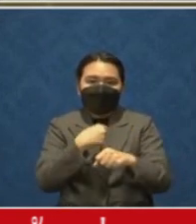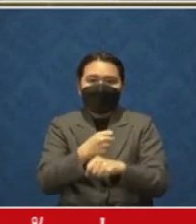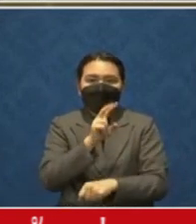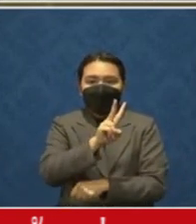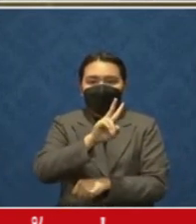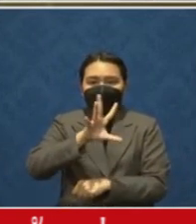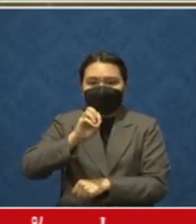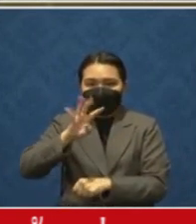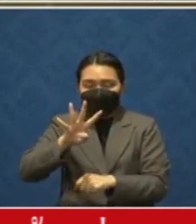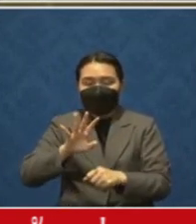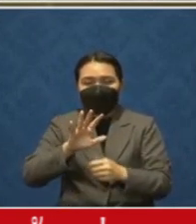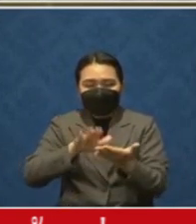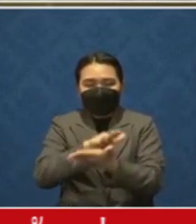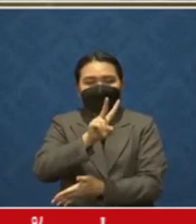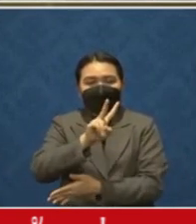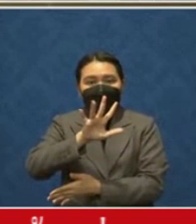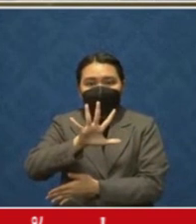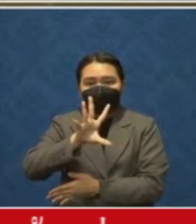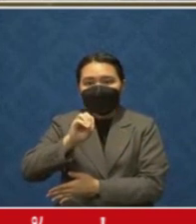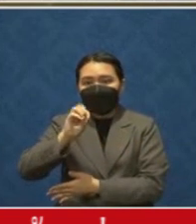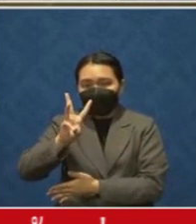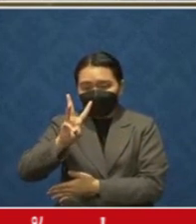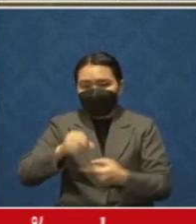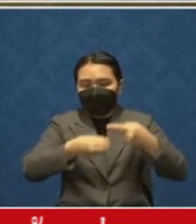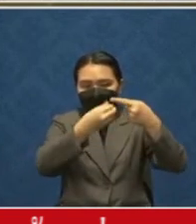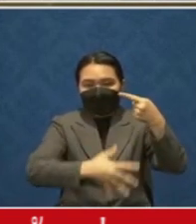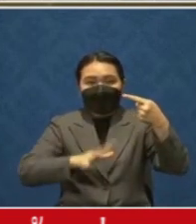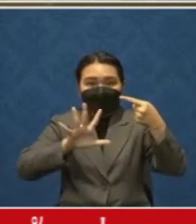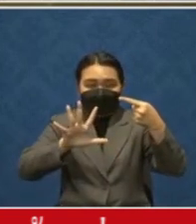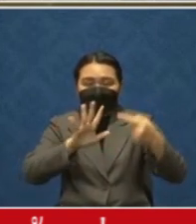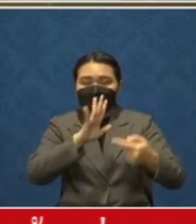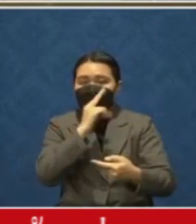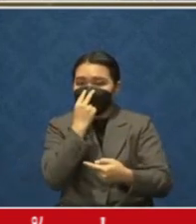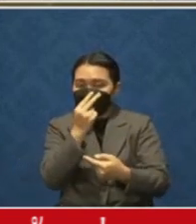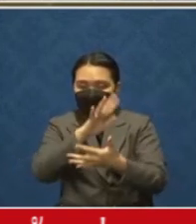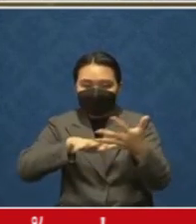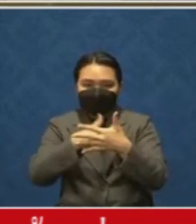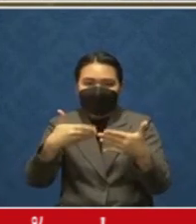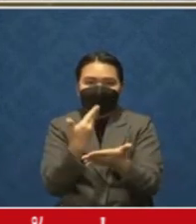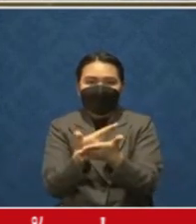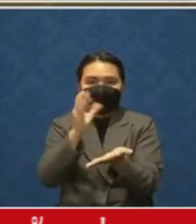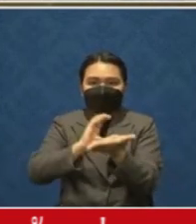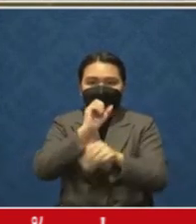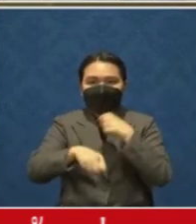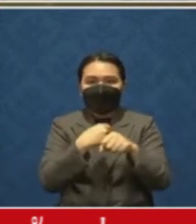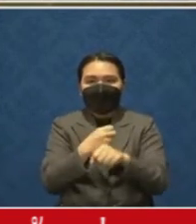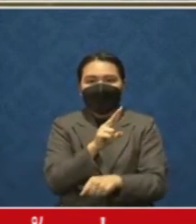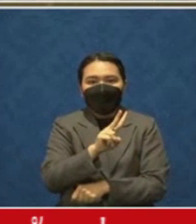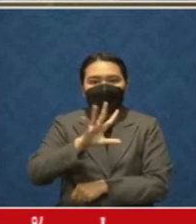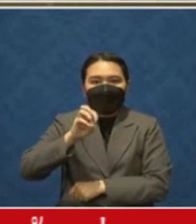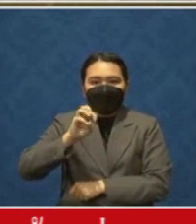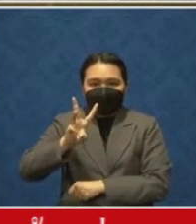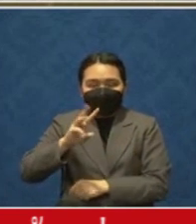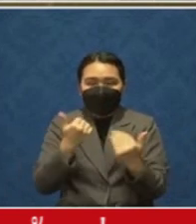และปี2566ทั้ง5รายการนี่ครับท่านประธานครับท่านประธานการดูในตารางงบประมาณปี2566